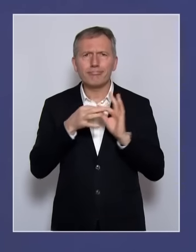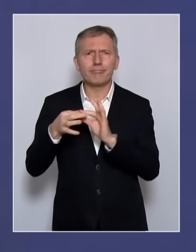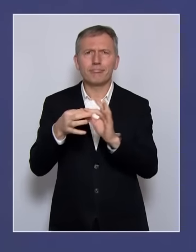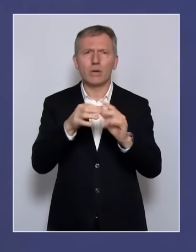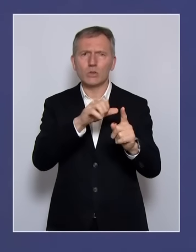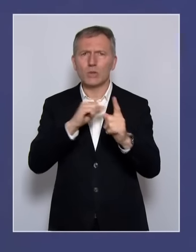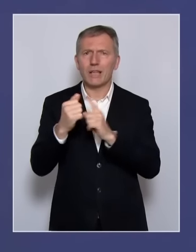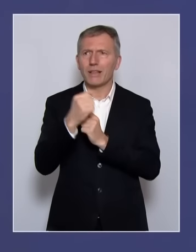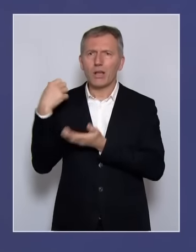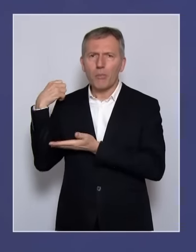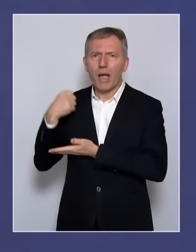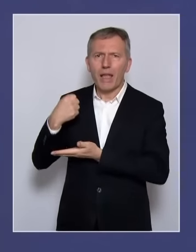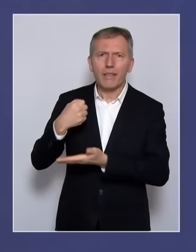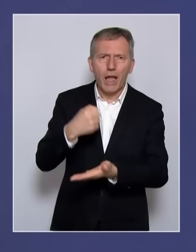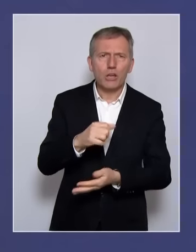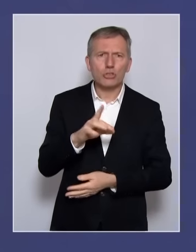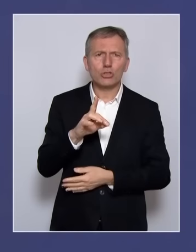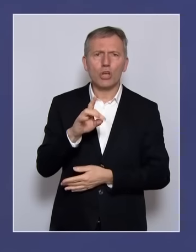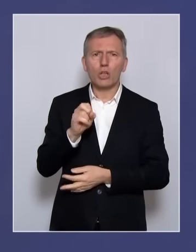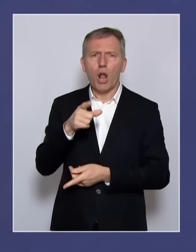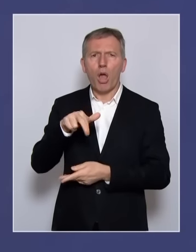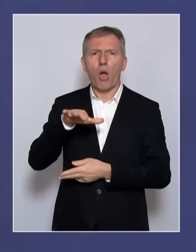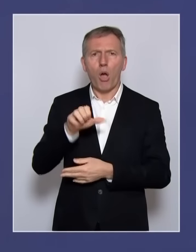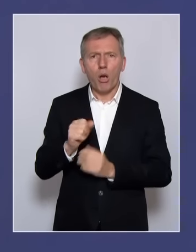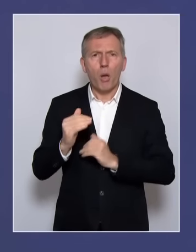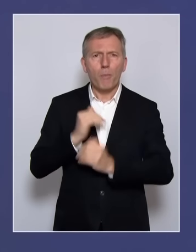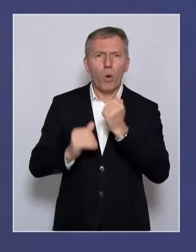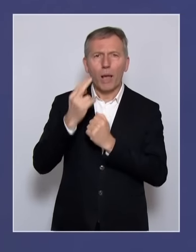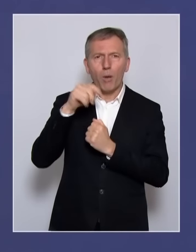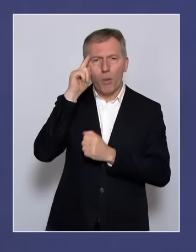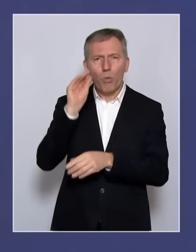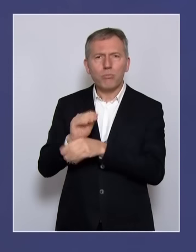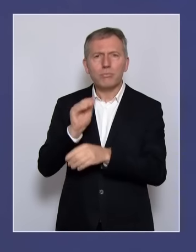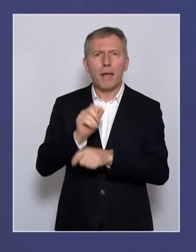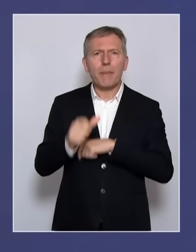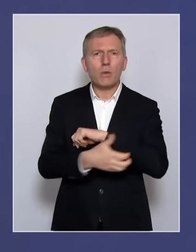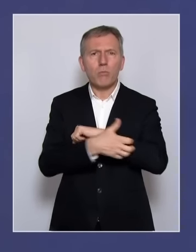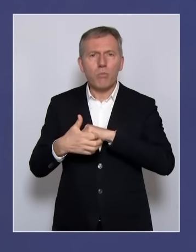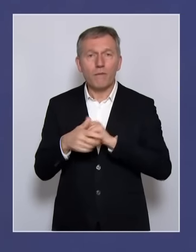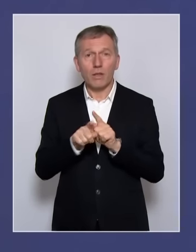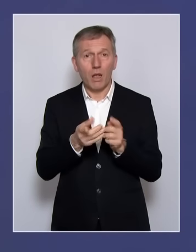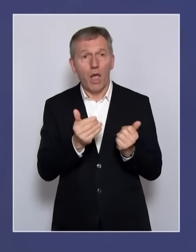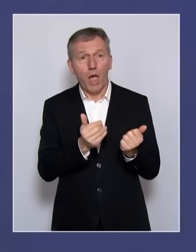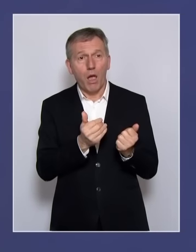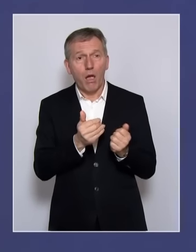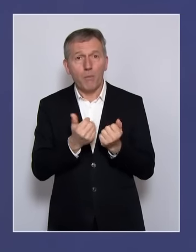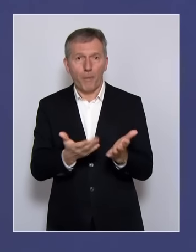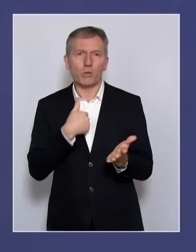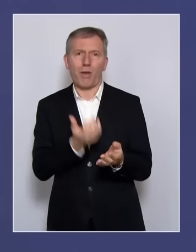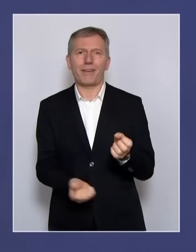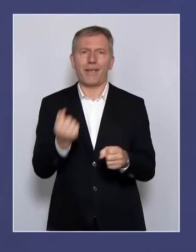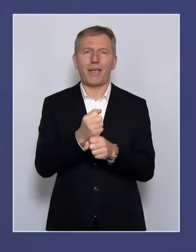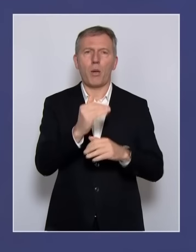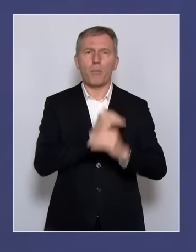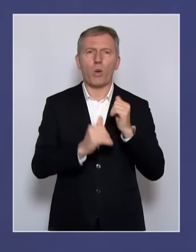fidèle à l'héritage de Jacques Delors de son programme européen d'aide aux plus démunis je propose de créer un programme européen des